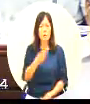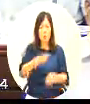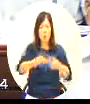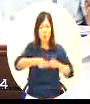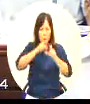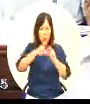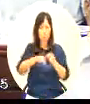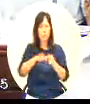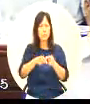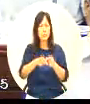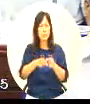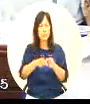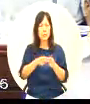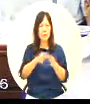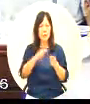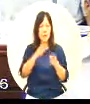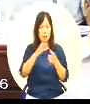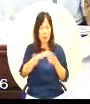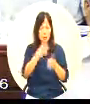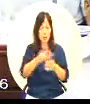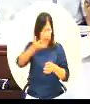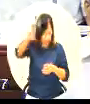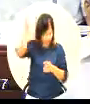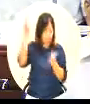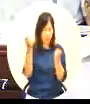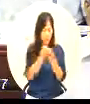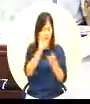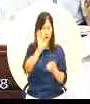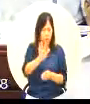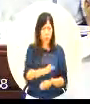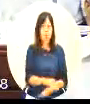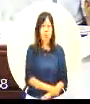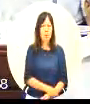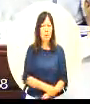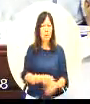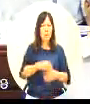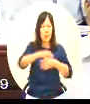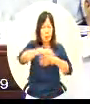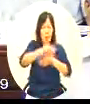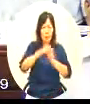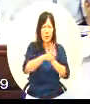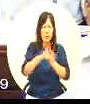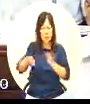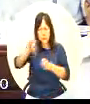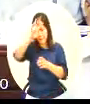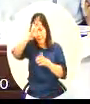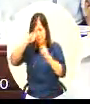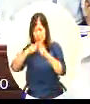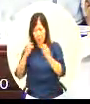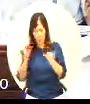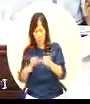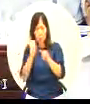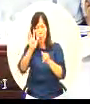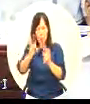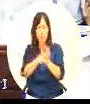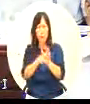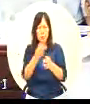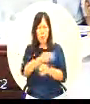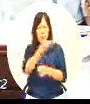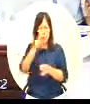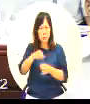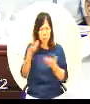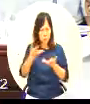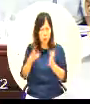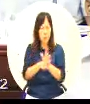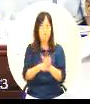样子，所以事实上过去也曾经发生过，因为家属其实跟病人之间会有一些冲突，甚至有人发现到因为这样，所